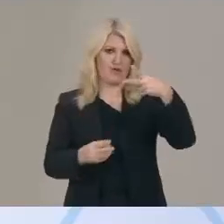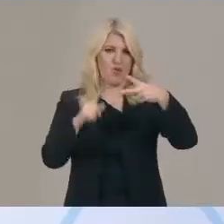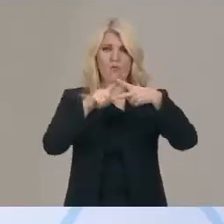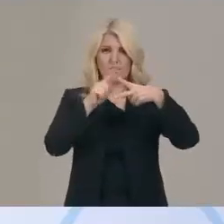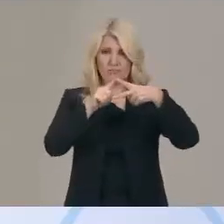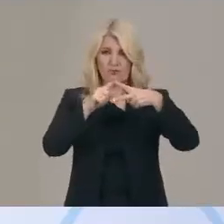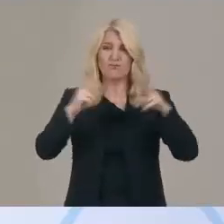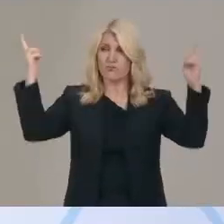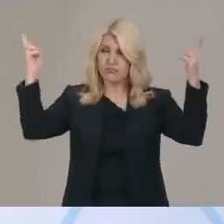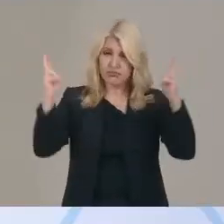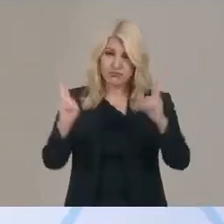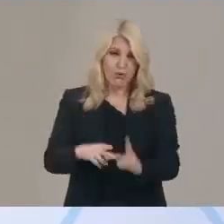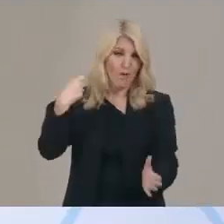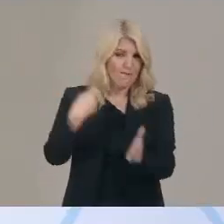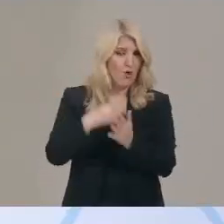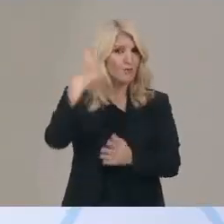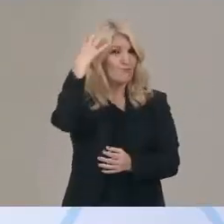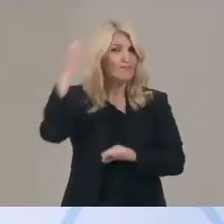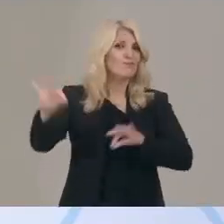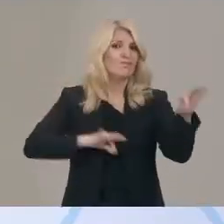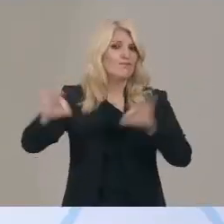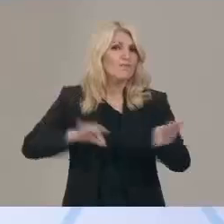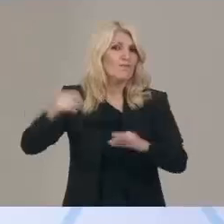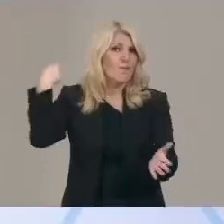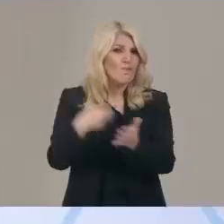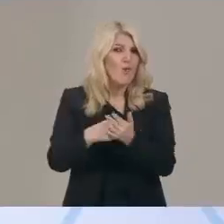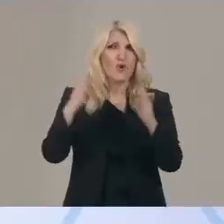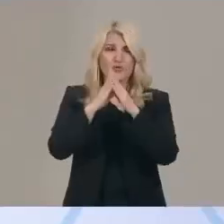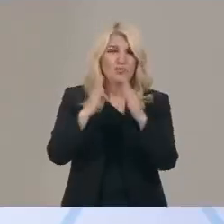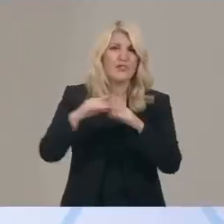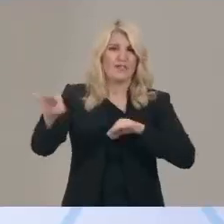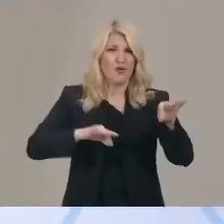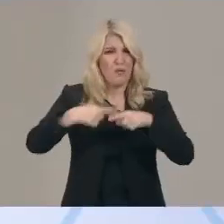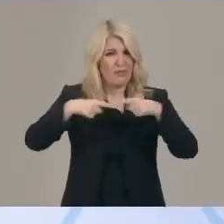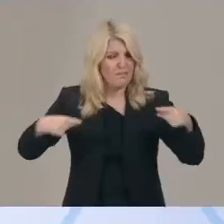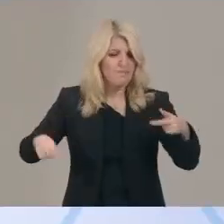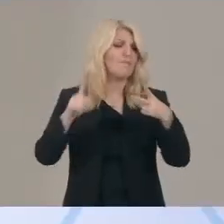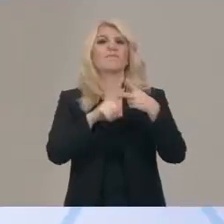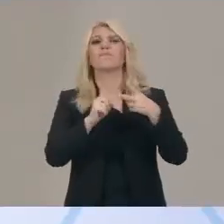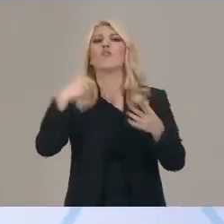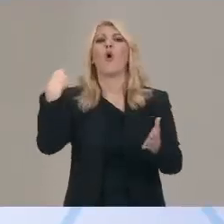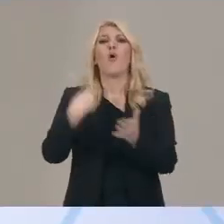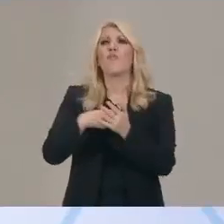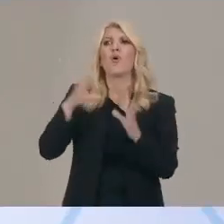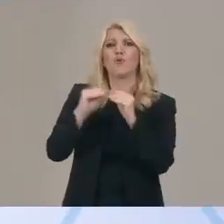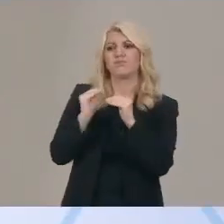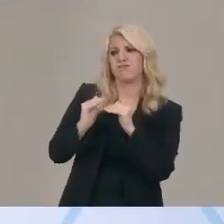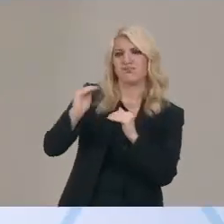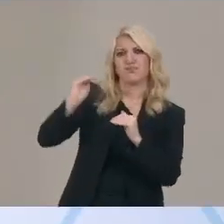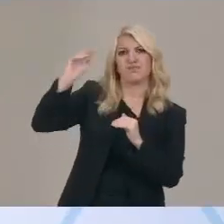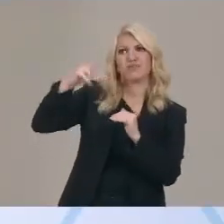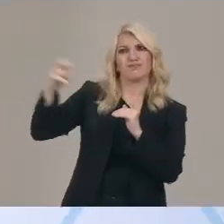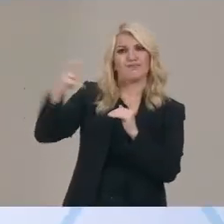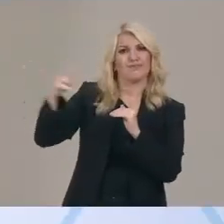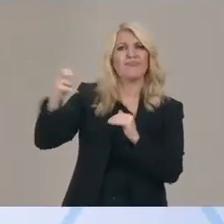Θυμάστε τον έμφυα, θυμάστε τον εισαγωγικό φορολογικό συντελεστή για τα φυσικά πρόσωπα, θυμάστε τον εταιρικό